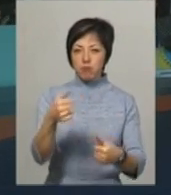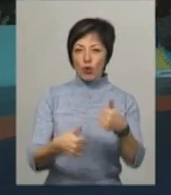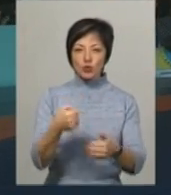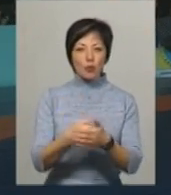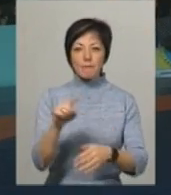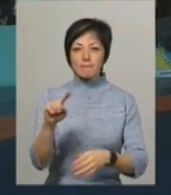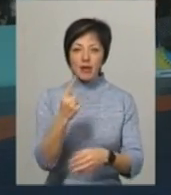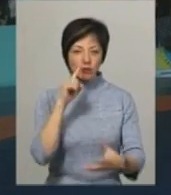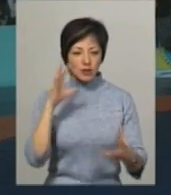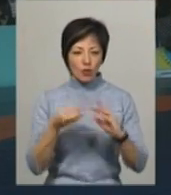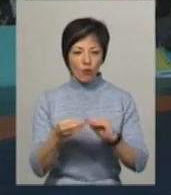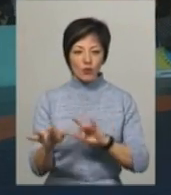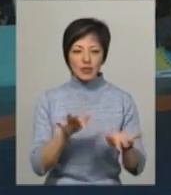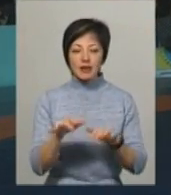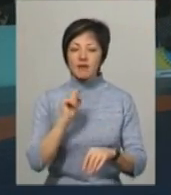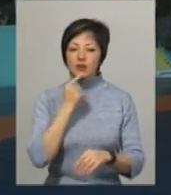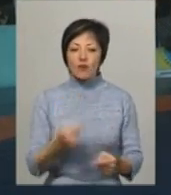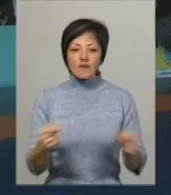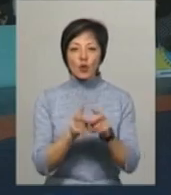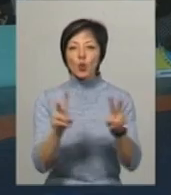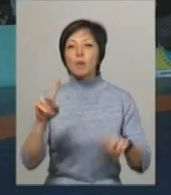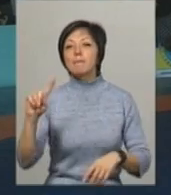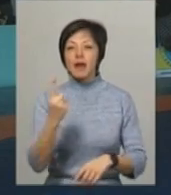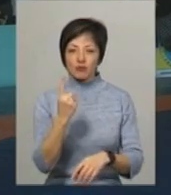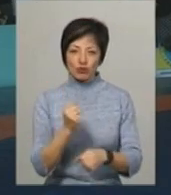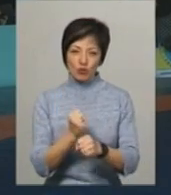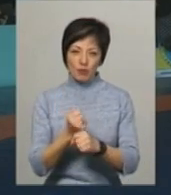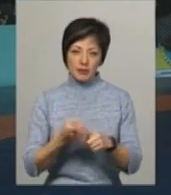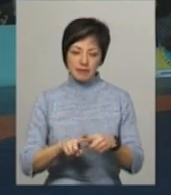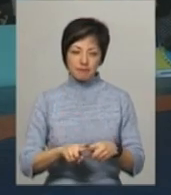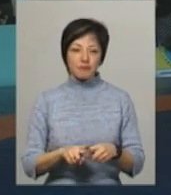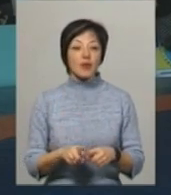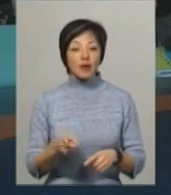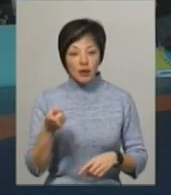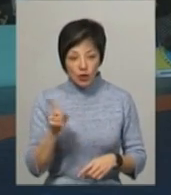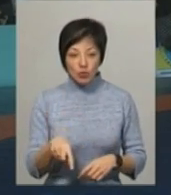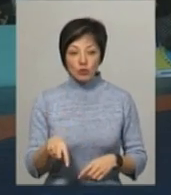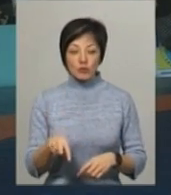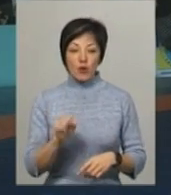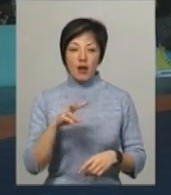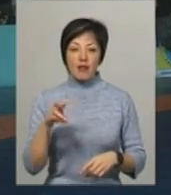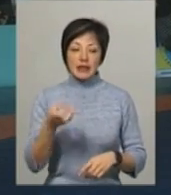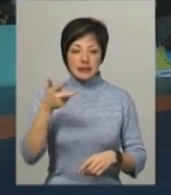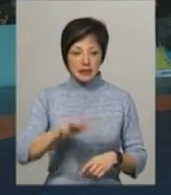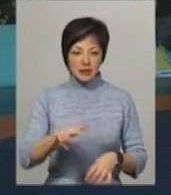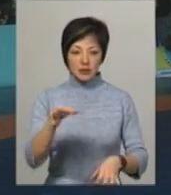першої залікової дії. І важко визначити, хто перший якраз її наносить. Тому, але три